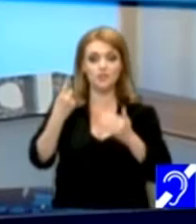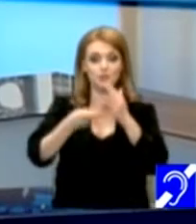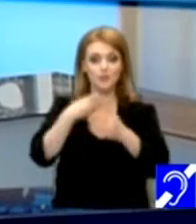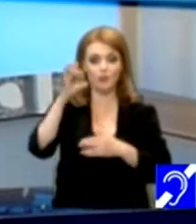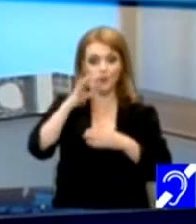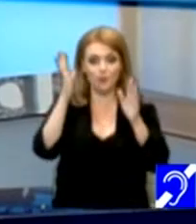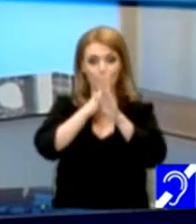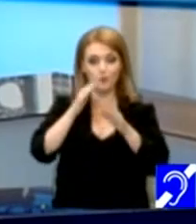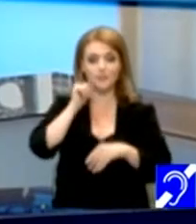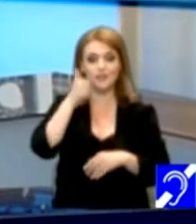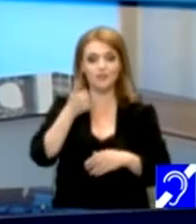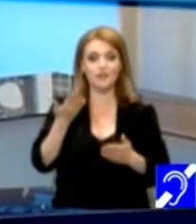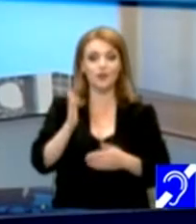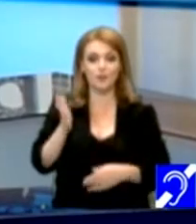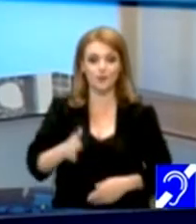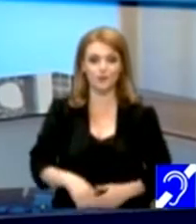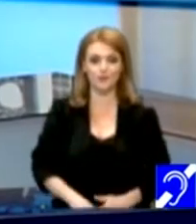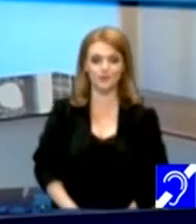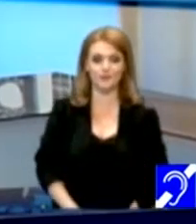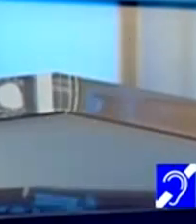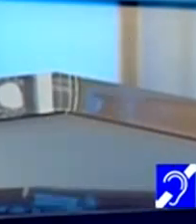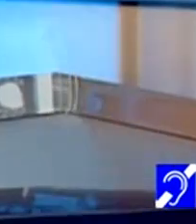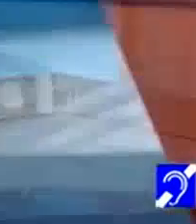va fi vremea mâine, aflăm din rubrica Meteo.